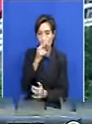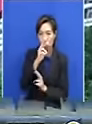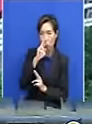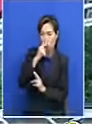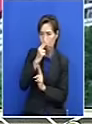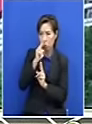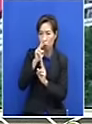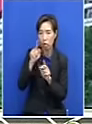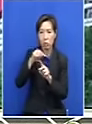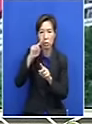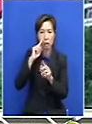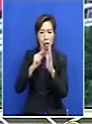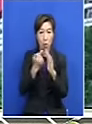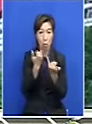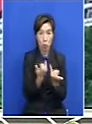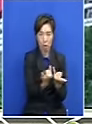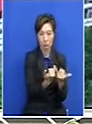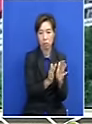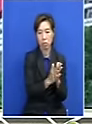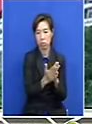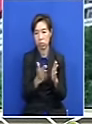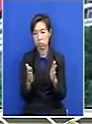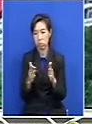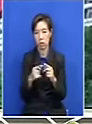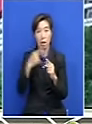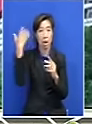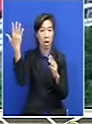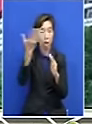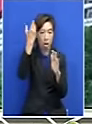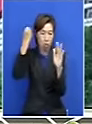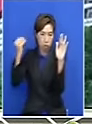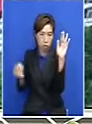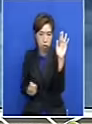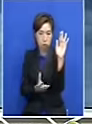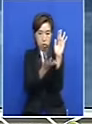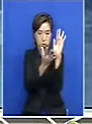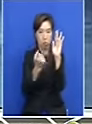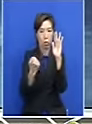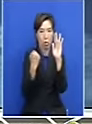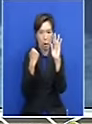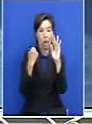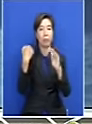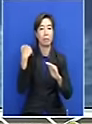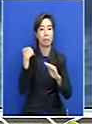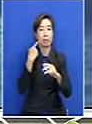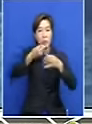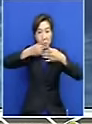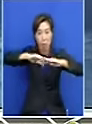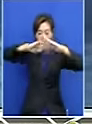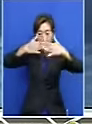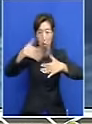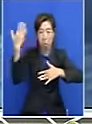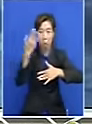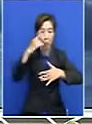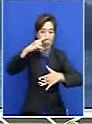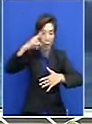ใกล้ชิดนะครับเพราะว่าตั้งแต่ช่วงของวันนี้เป็นต้นไปครับมรสุมทางด้านตะวันตกเฉียงใต้จะมีกำลังแรงขึ้นด้วยนะครับเพราะฉะนั้นคลื่นลมก็จะรุน